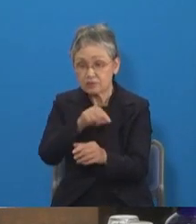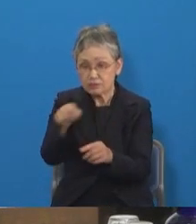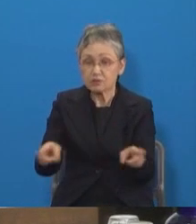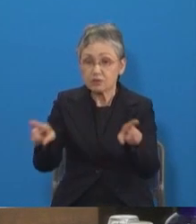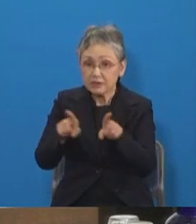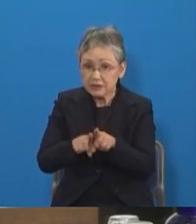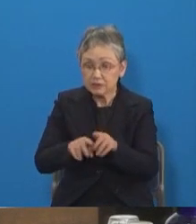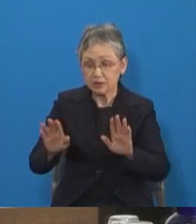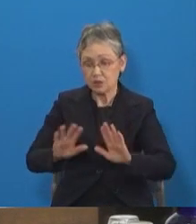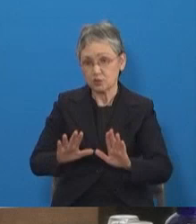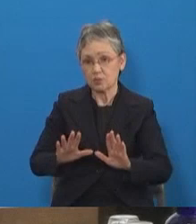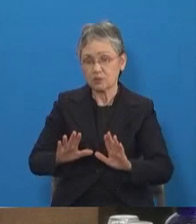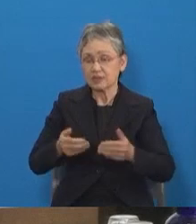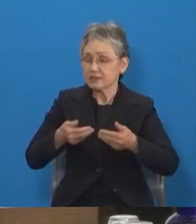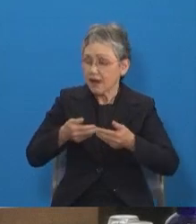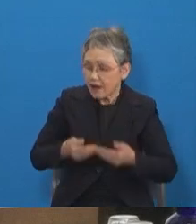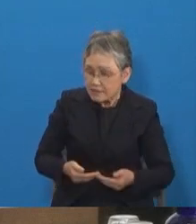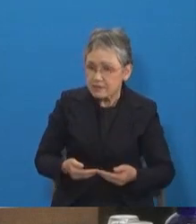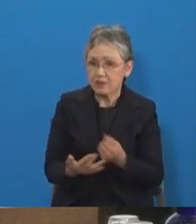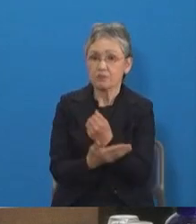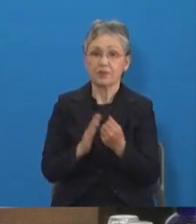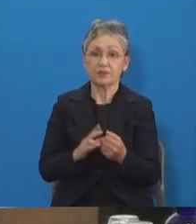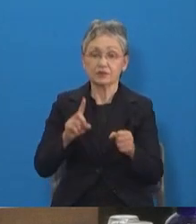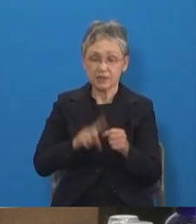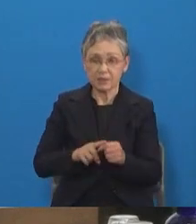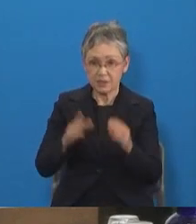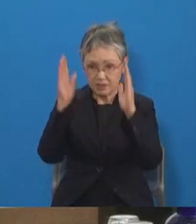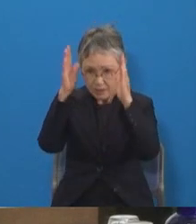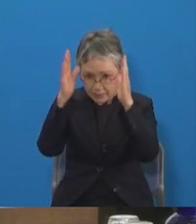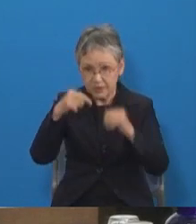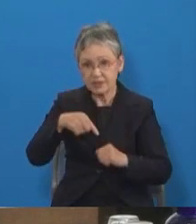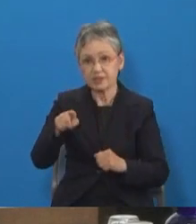全の確保に全力を掲げて取り組んでまいります。